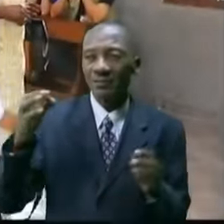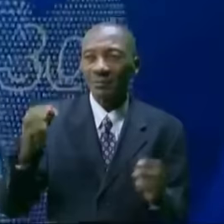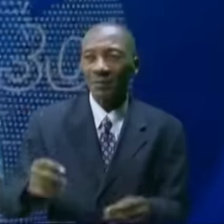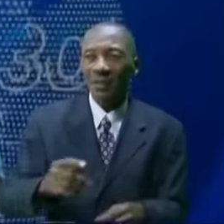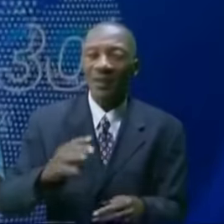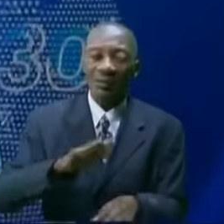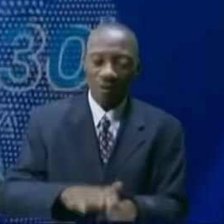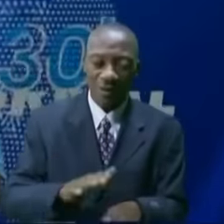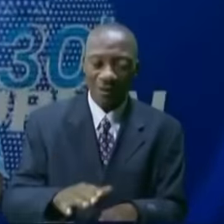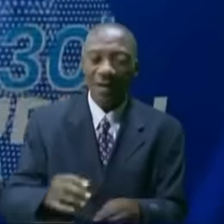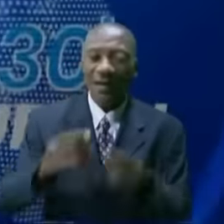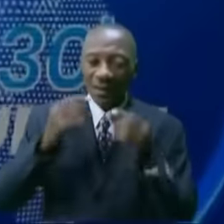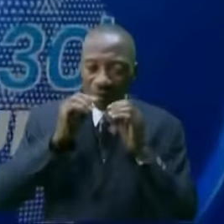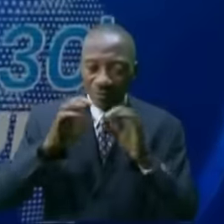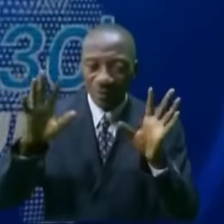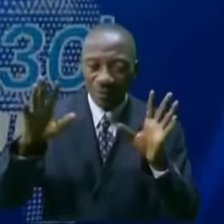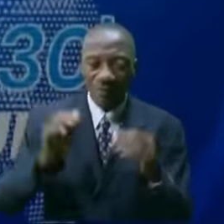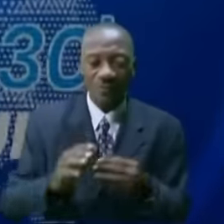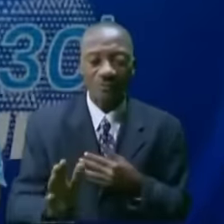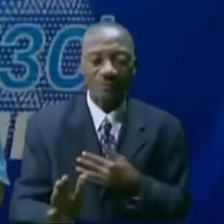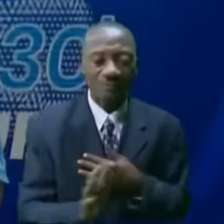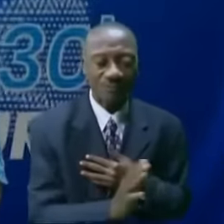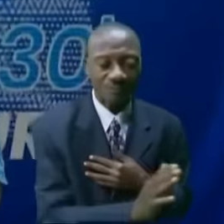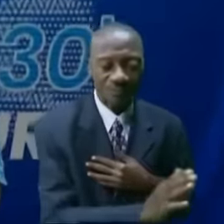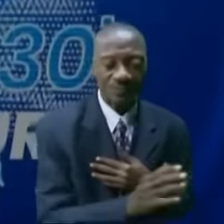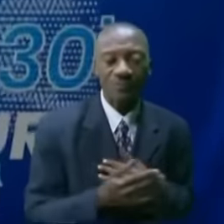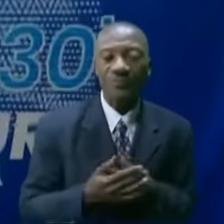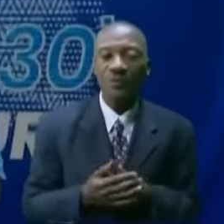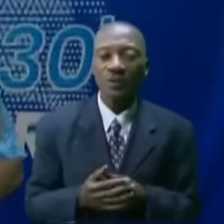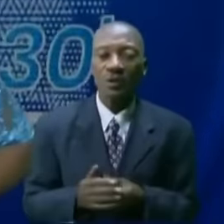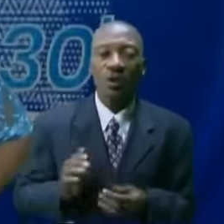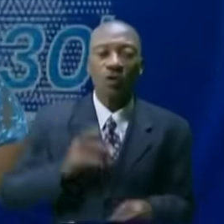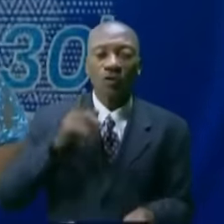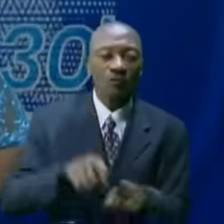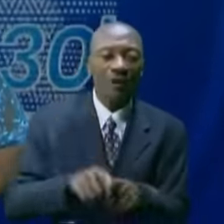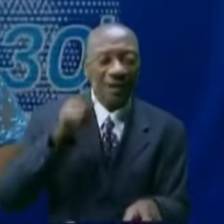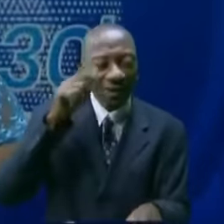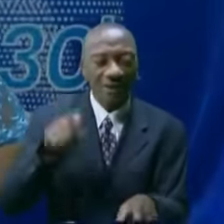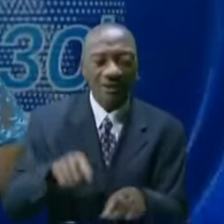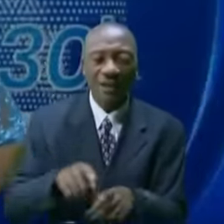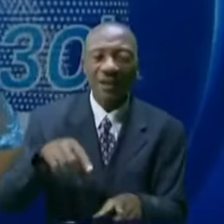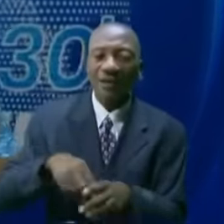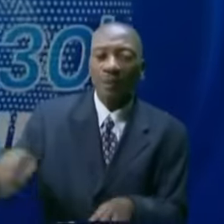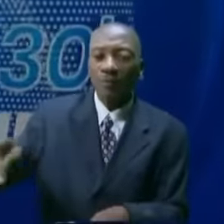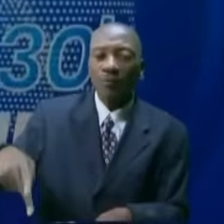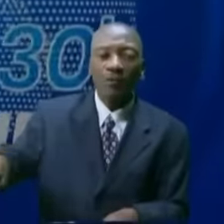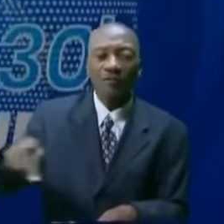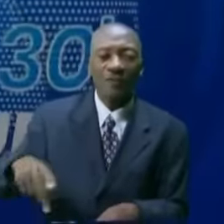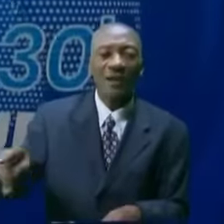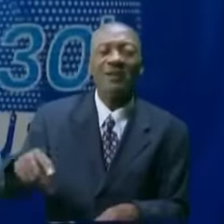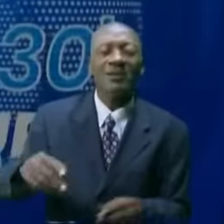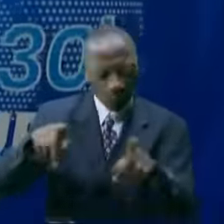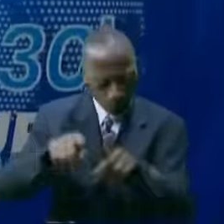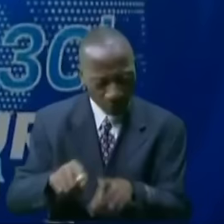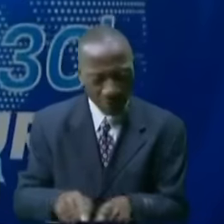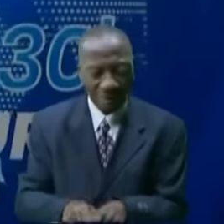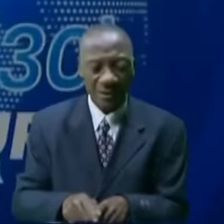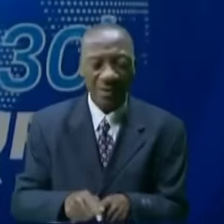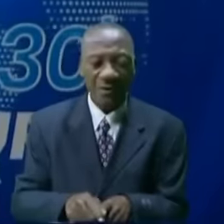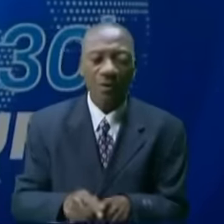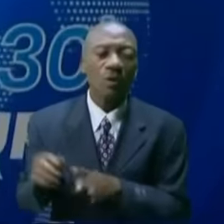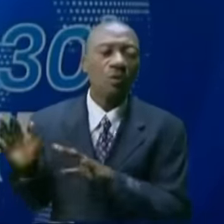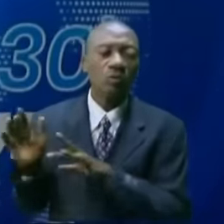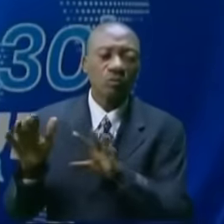attendue. Et nos compatriotes de province ne sont pas en reste quant au processus des votes. Ils étaient